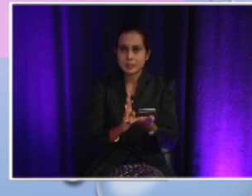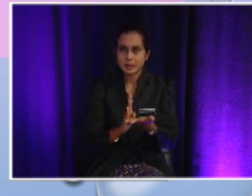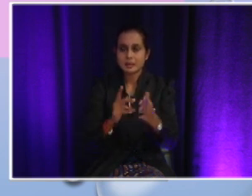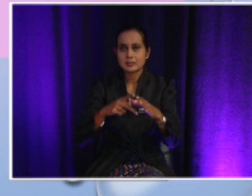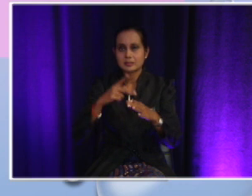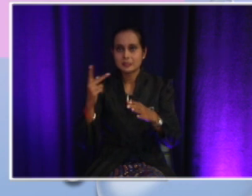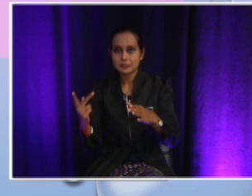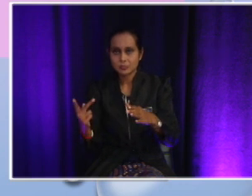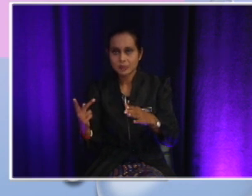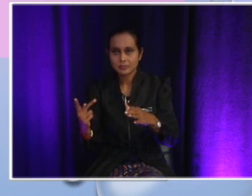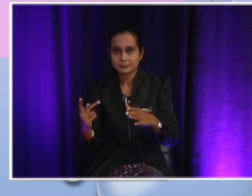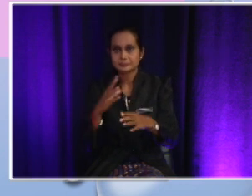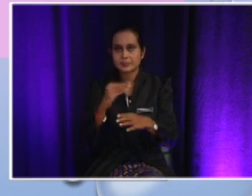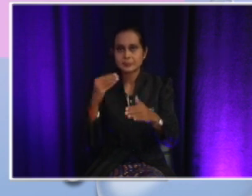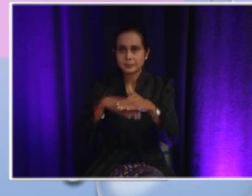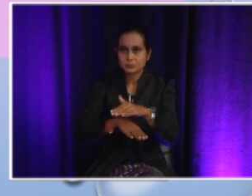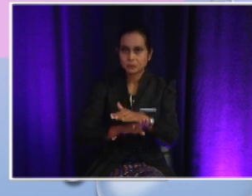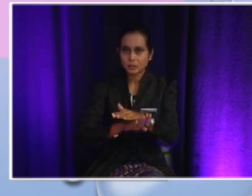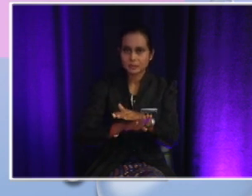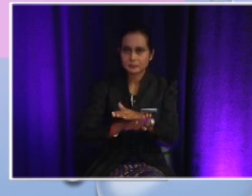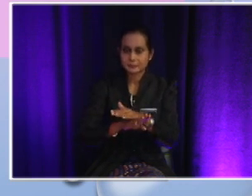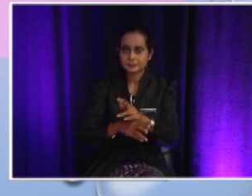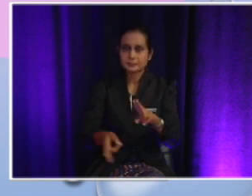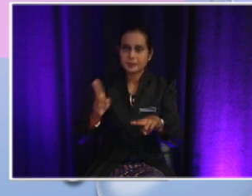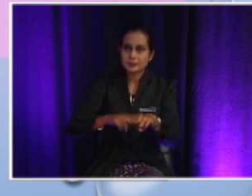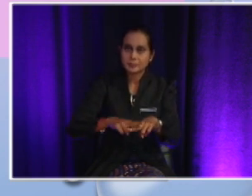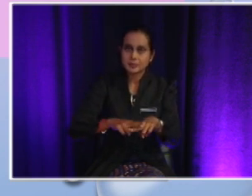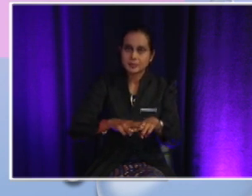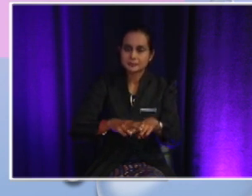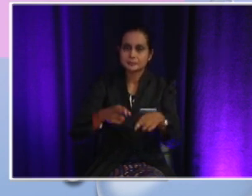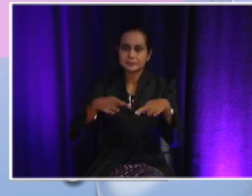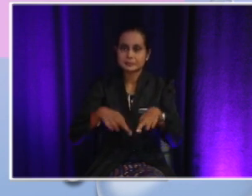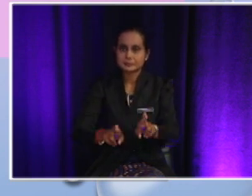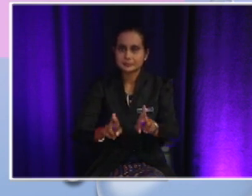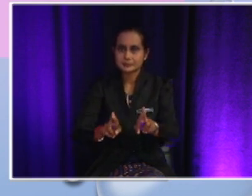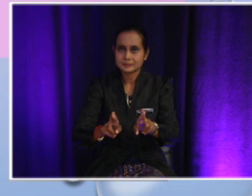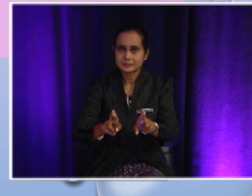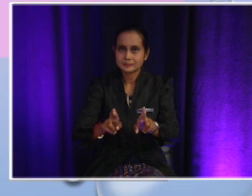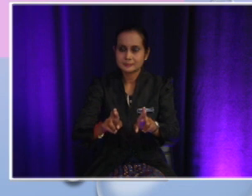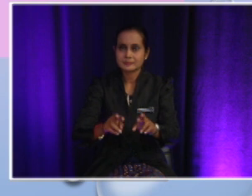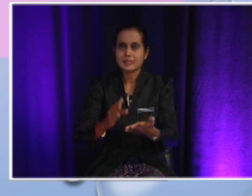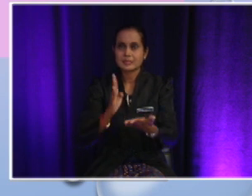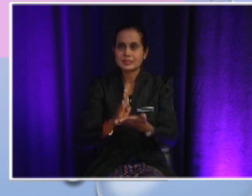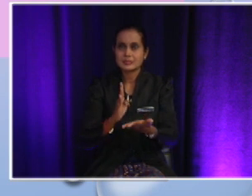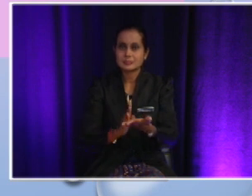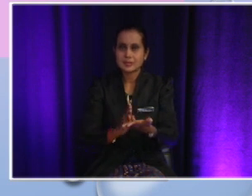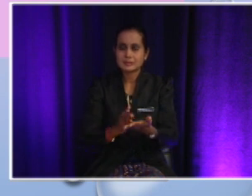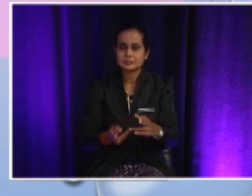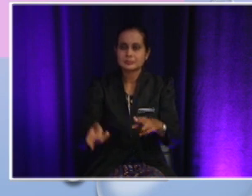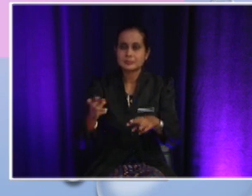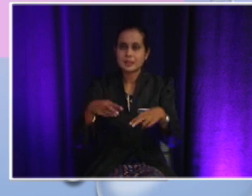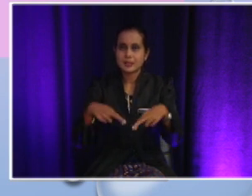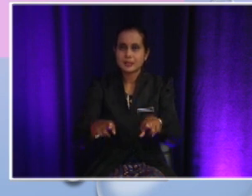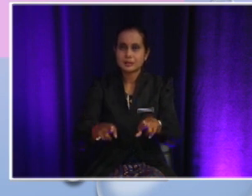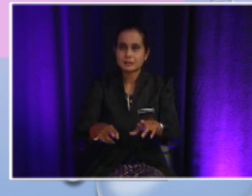Untuk gandaan arus. Betul ke salah yang itu? Gandaan arus ialah nisbah arus keluar. Keluar bagi dengan arus